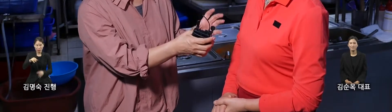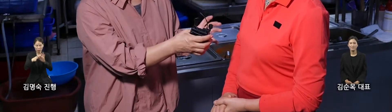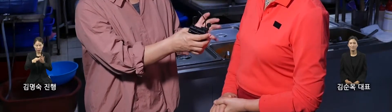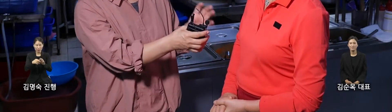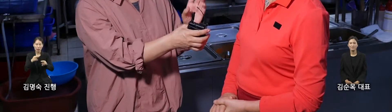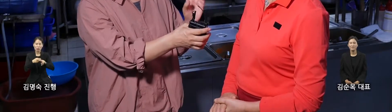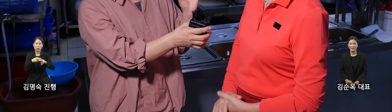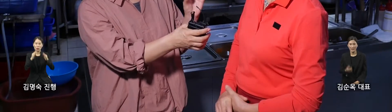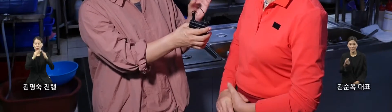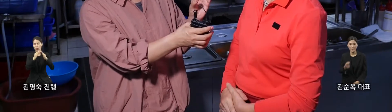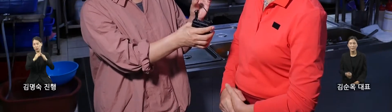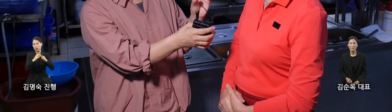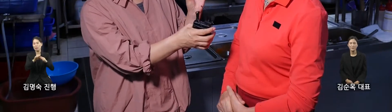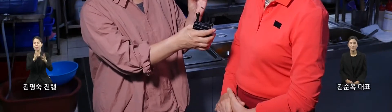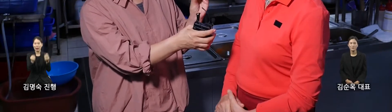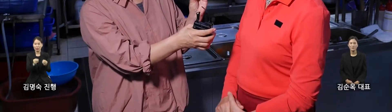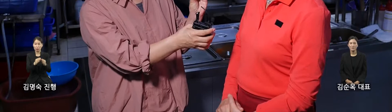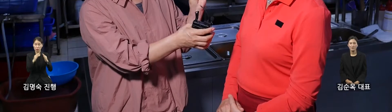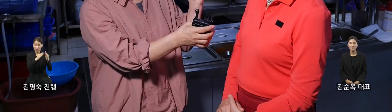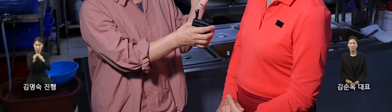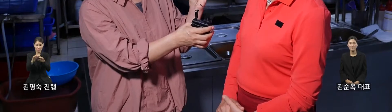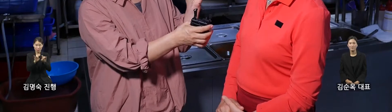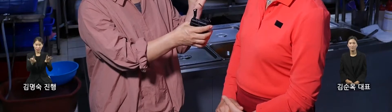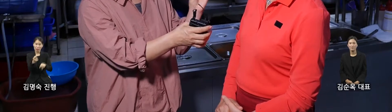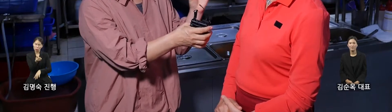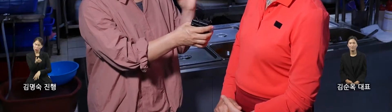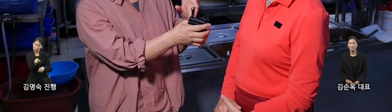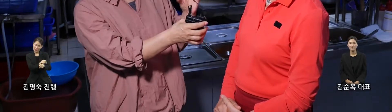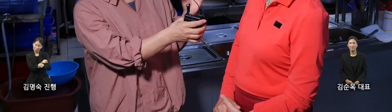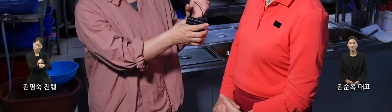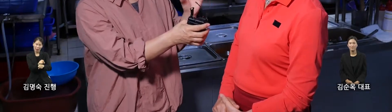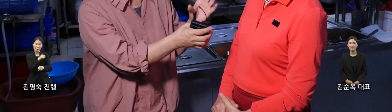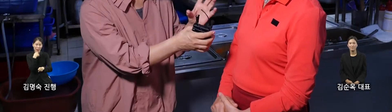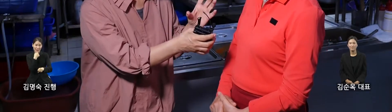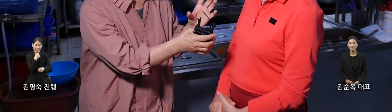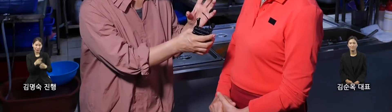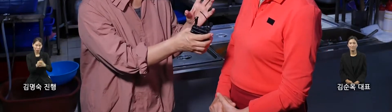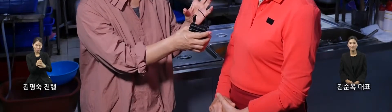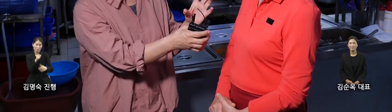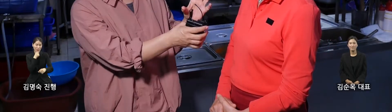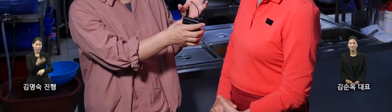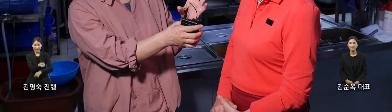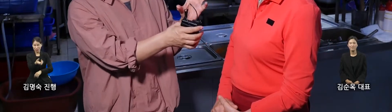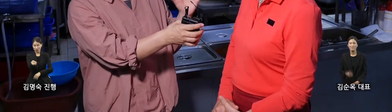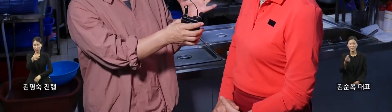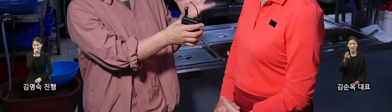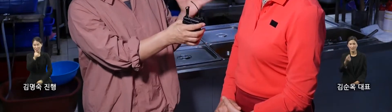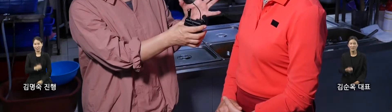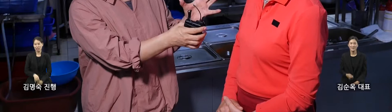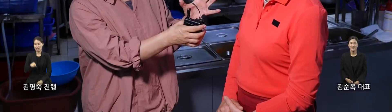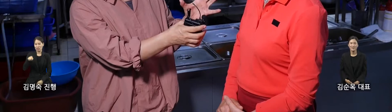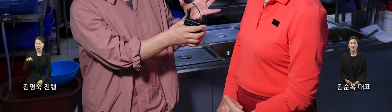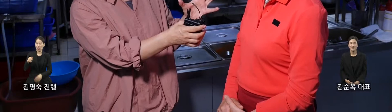많잖아요. 네, 네. 또 집집마다 그 조금씩 특별한 맛들이 하나씩 다 있어요. 그렇죠. 예. 네. 그